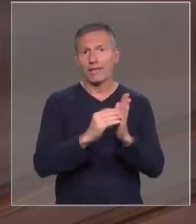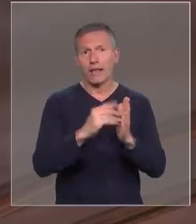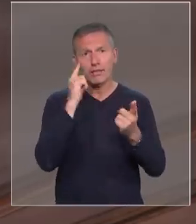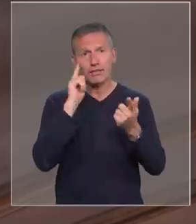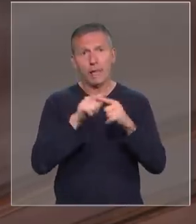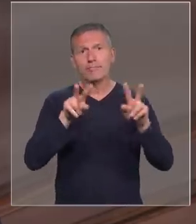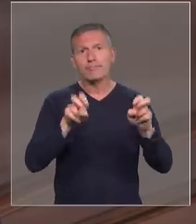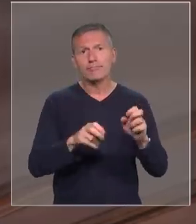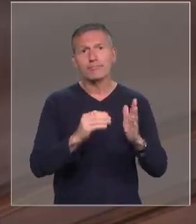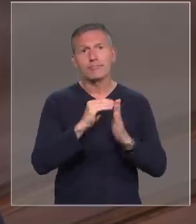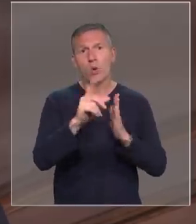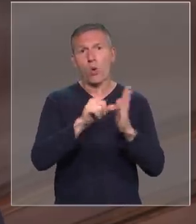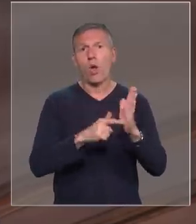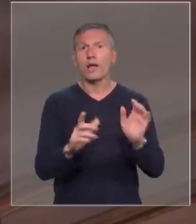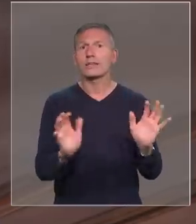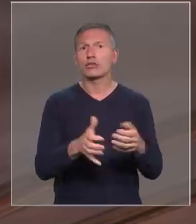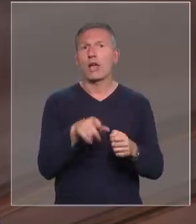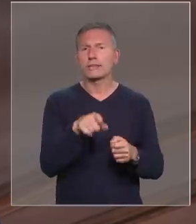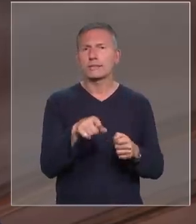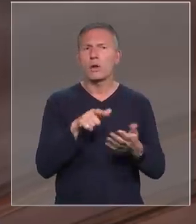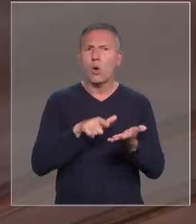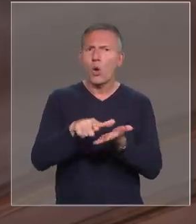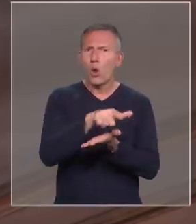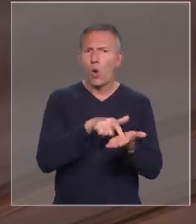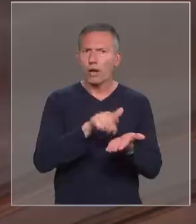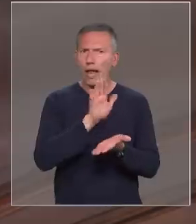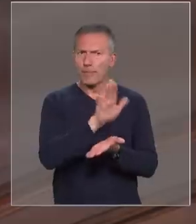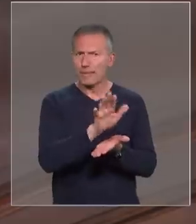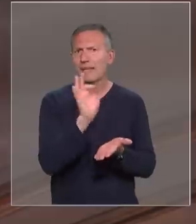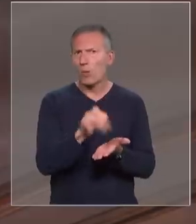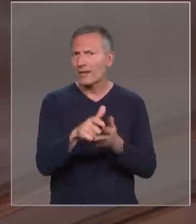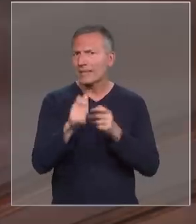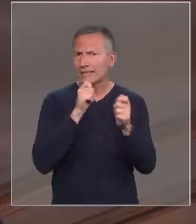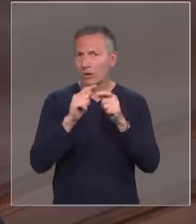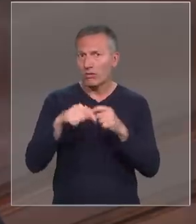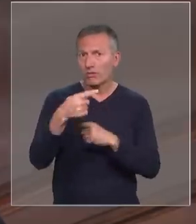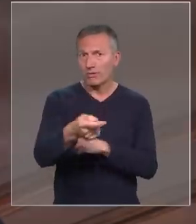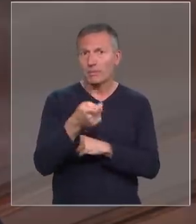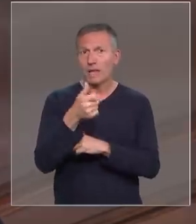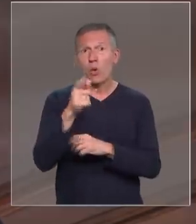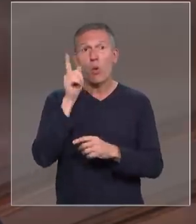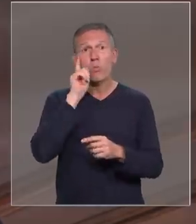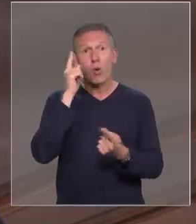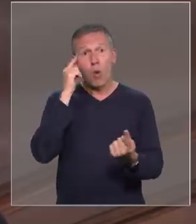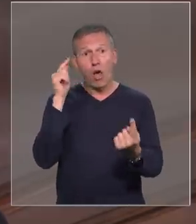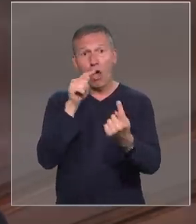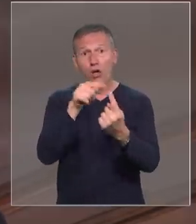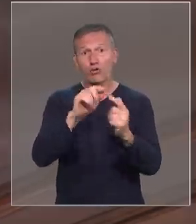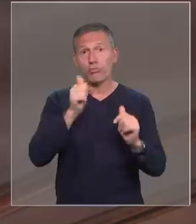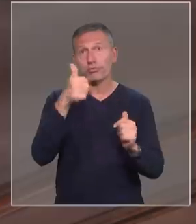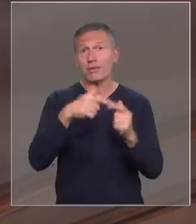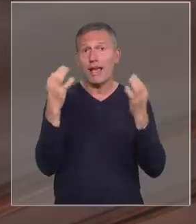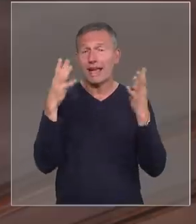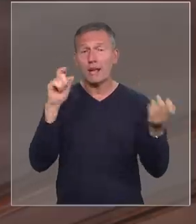Il y a dans votre question, au-delà de la dimension locale, dont on aura à rediscuter très bientôt compte tenu des enjeux particuliers du